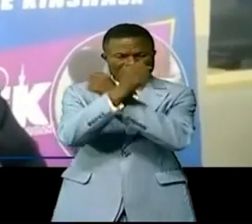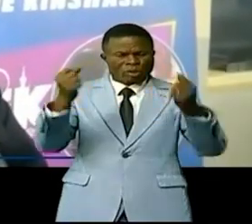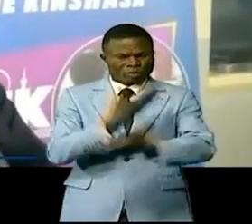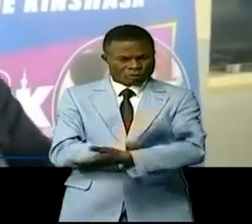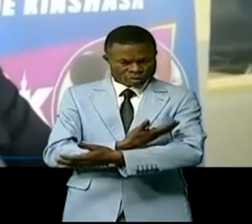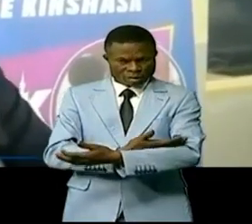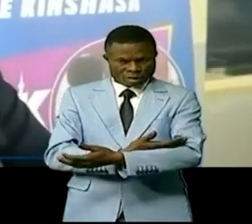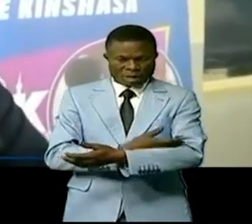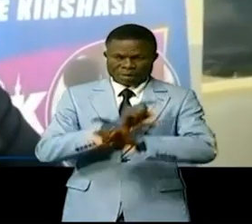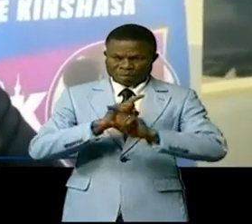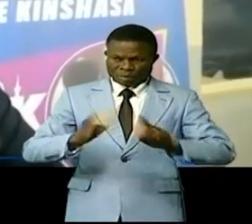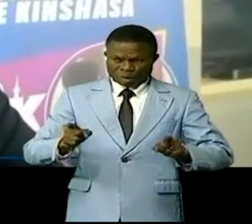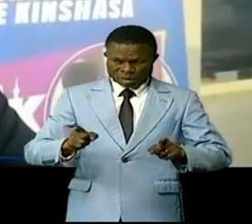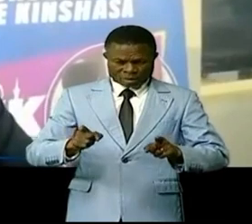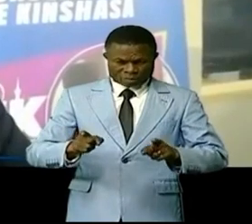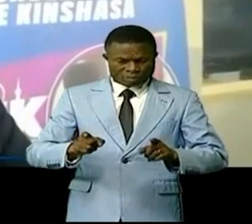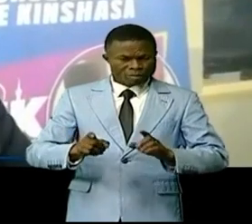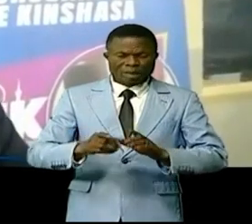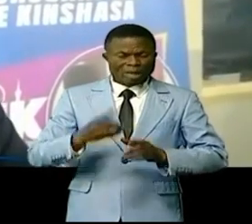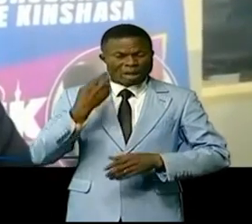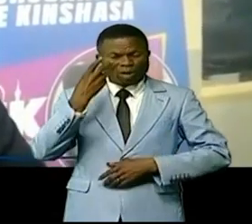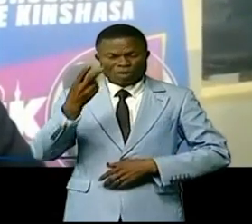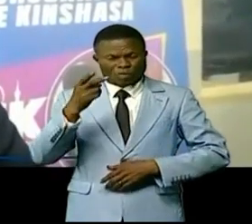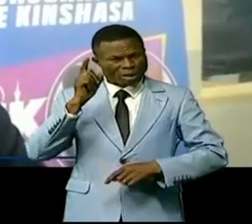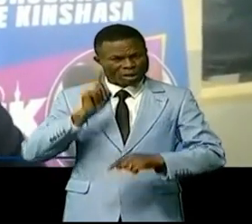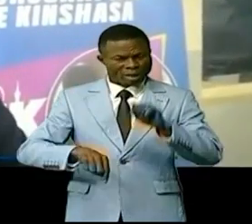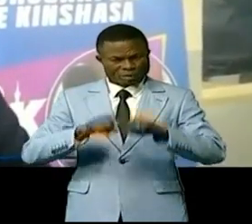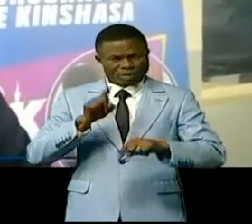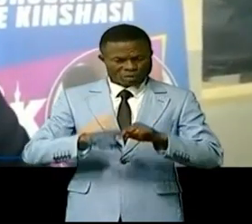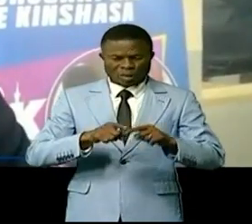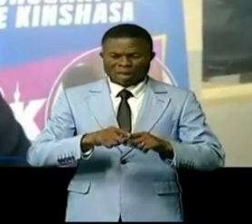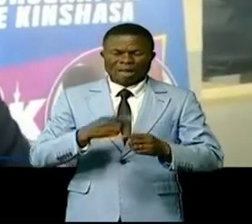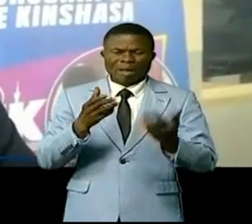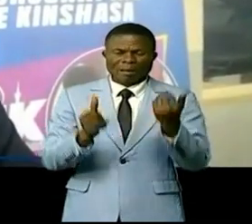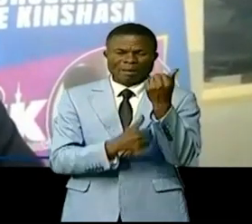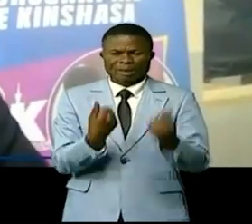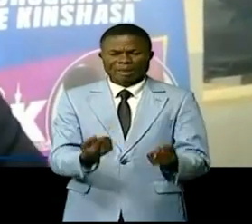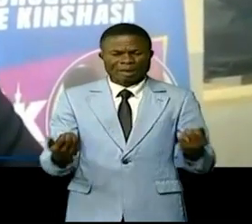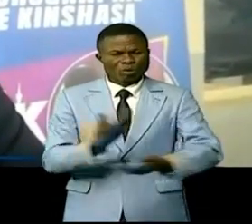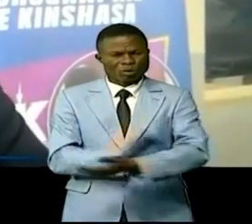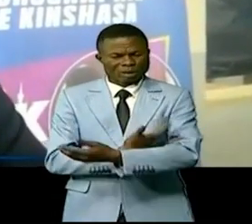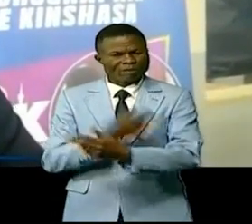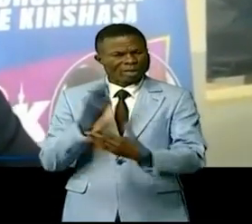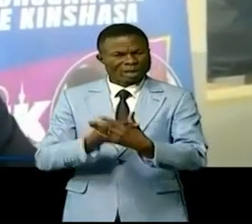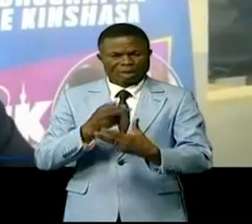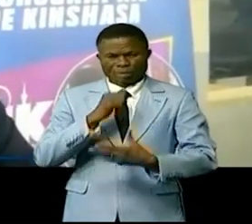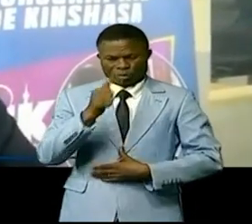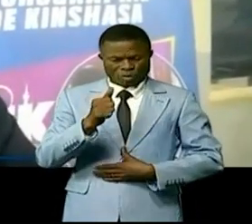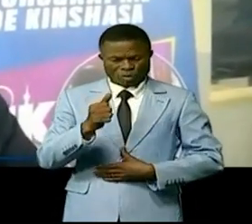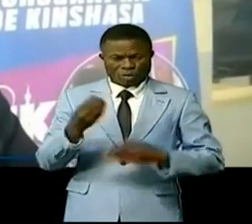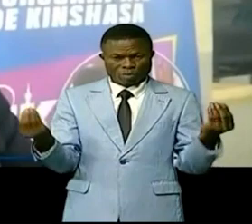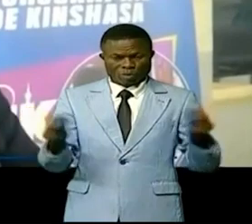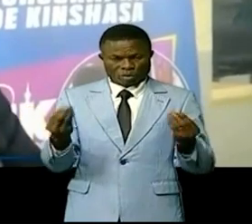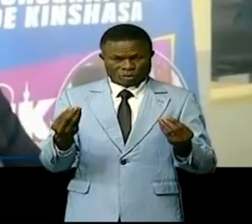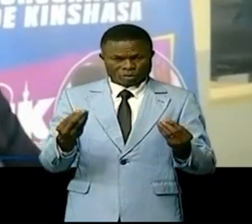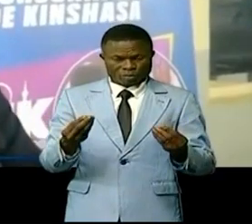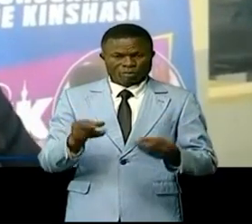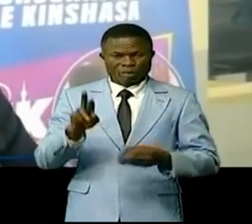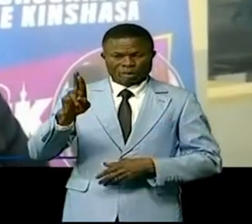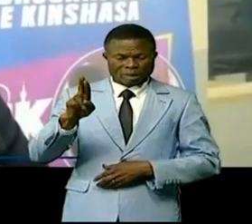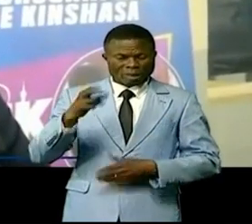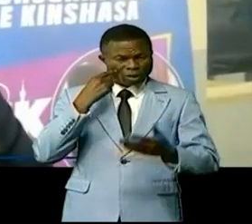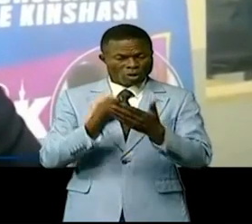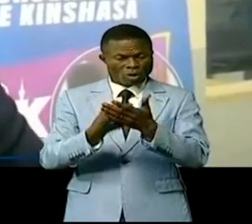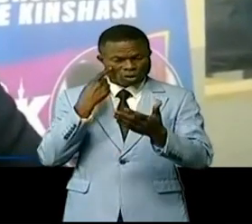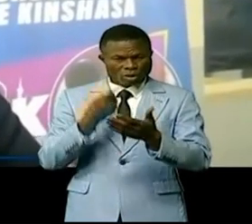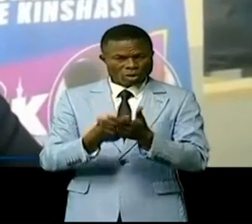nous ne sommes pas en mesure de voir des malformations. C'est pour cette raison que nous acceptons la remarque et on